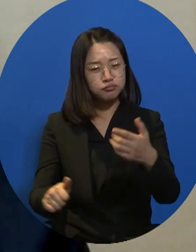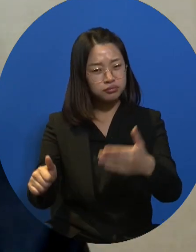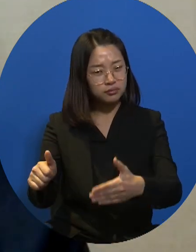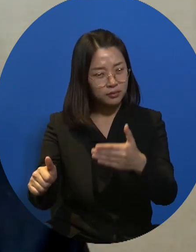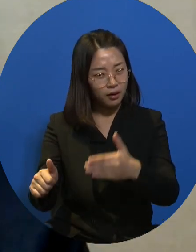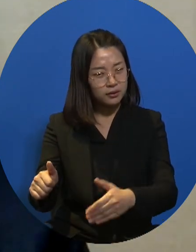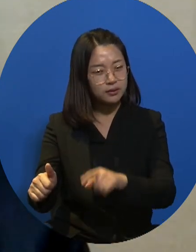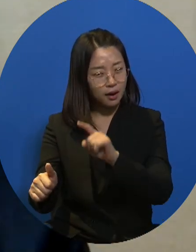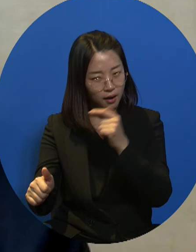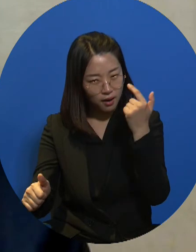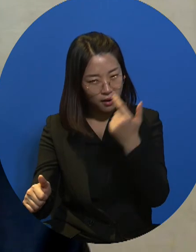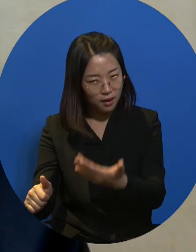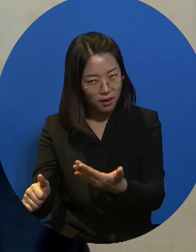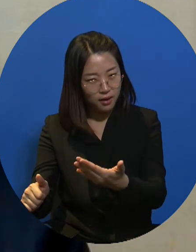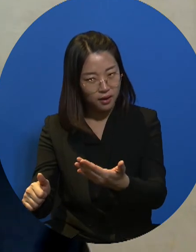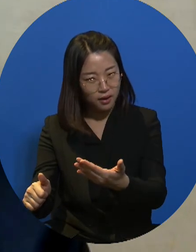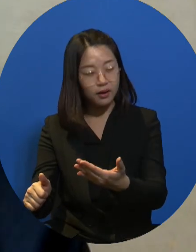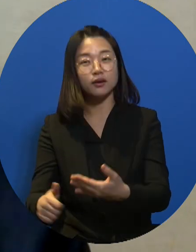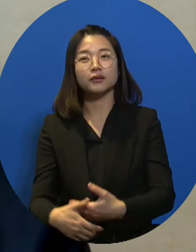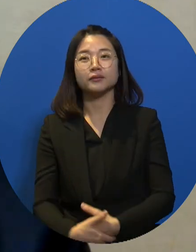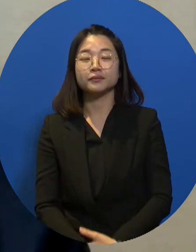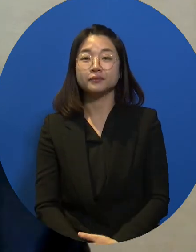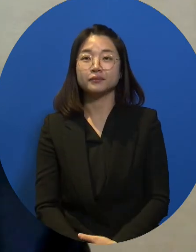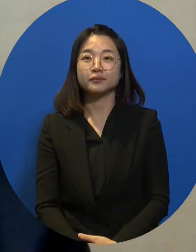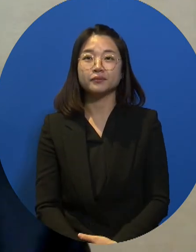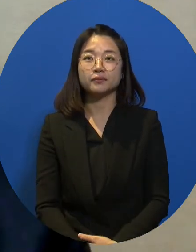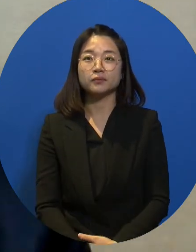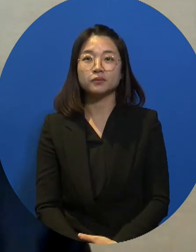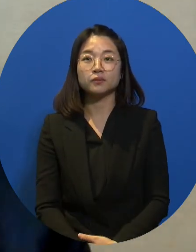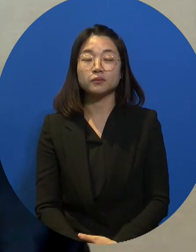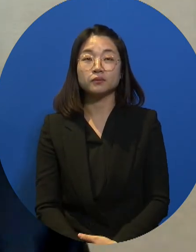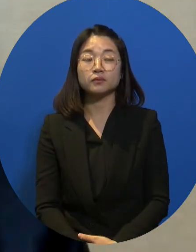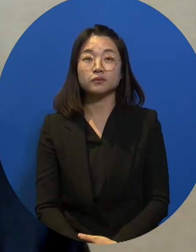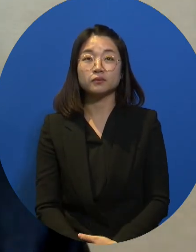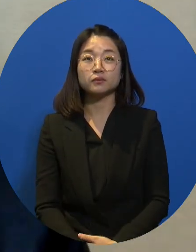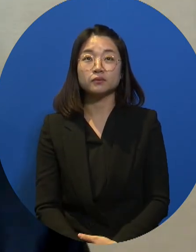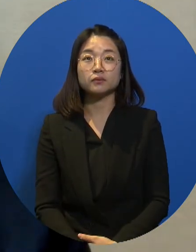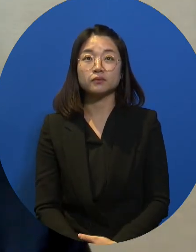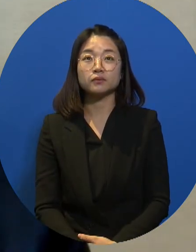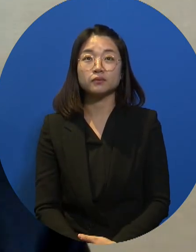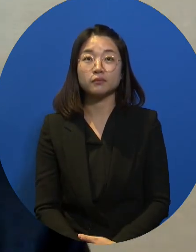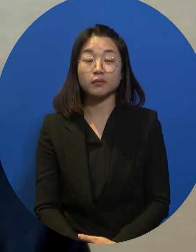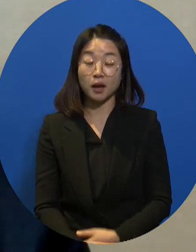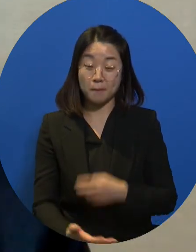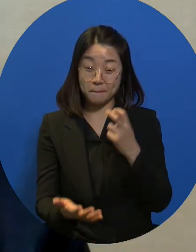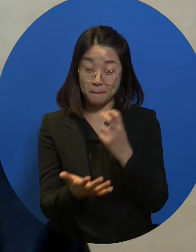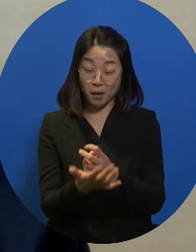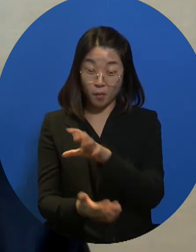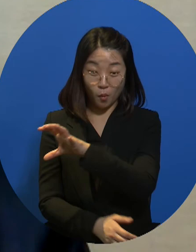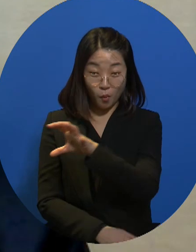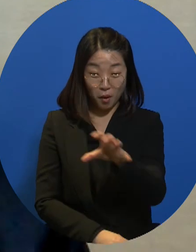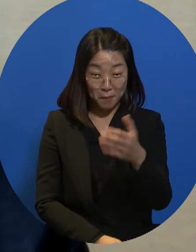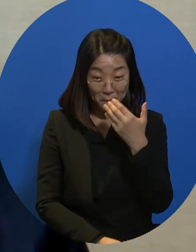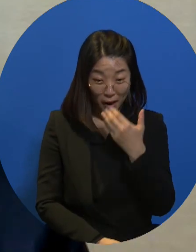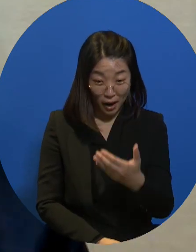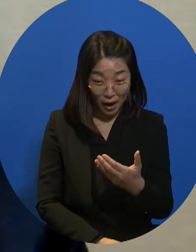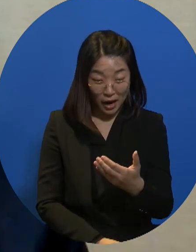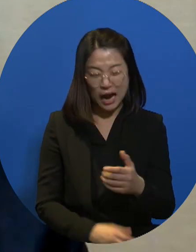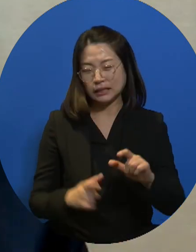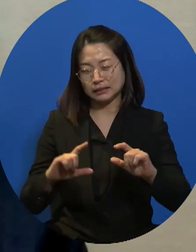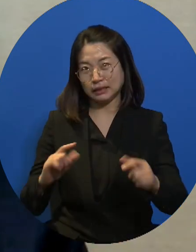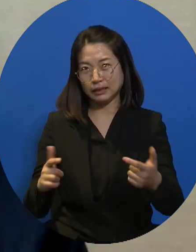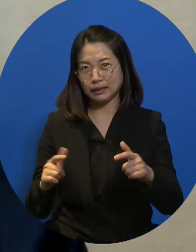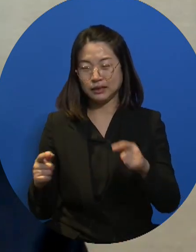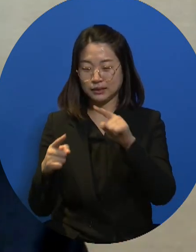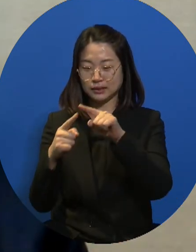권위가 있다라고 보는 견해, 그리고 법적 기속력까지는 있지 않다라고 하는 그런